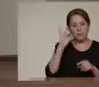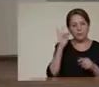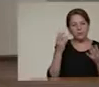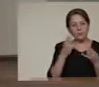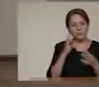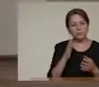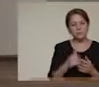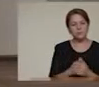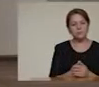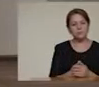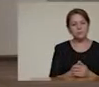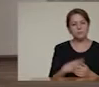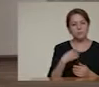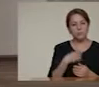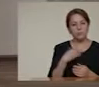ekan.